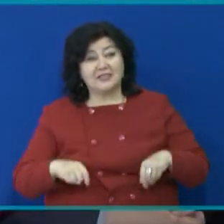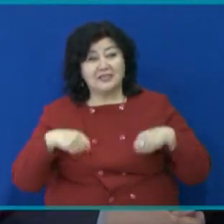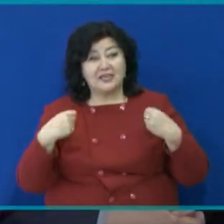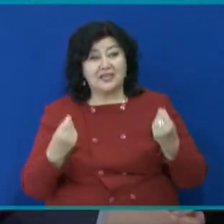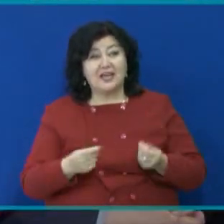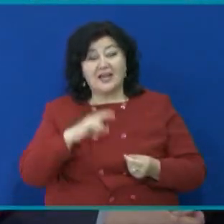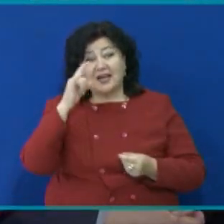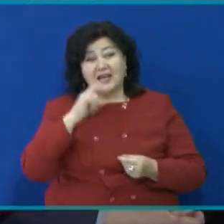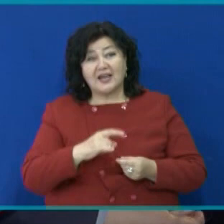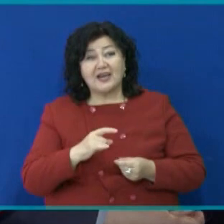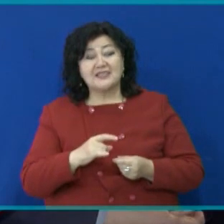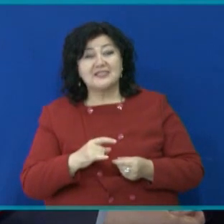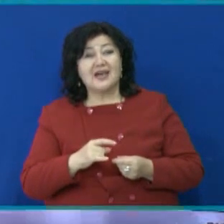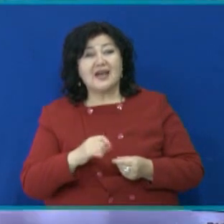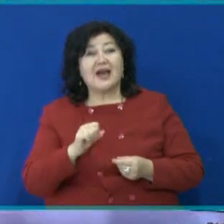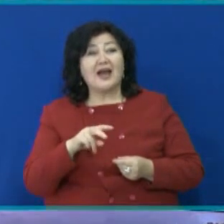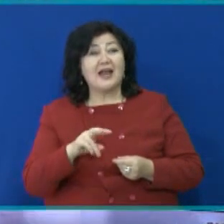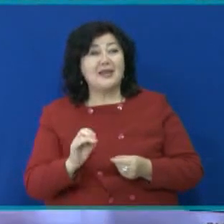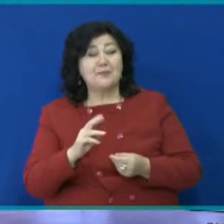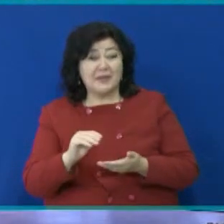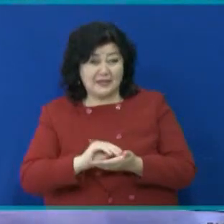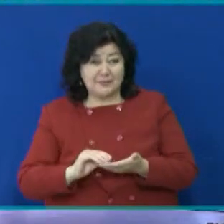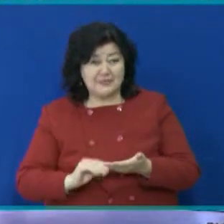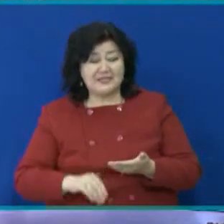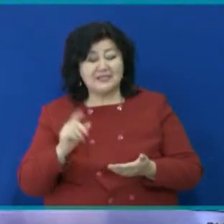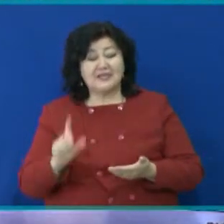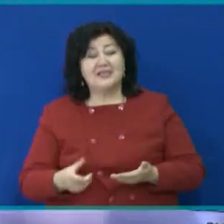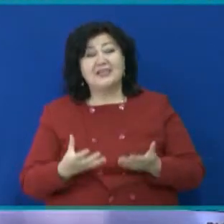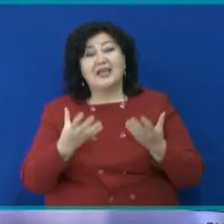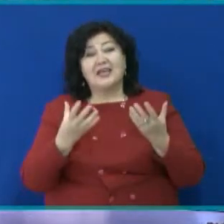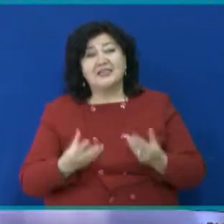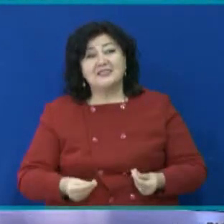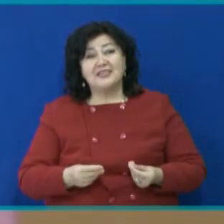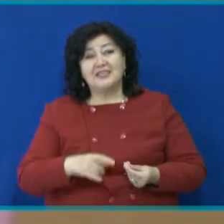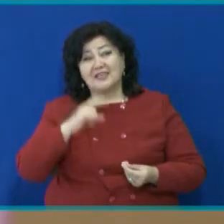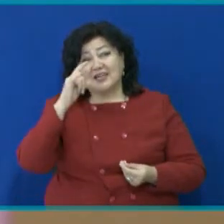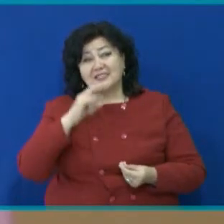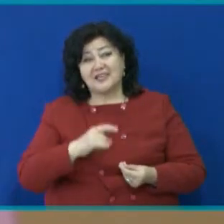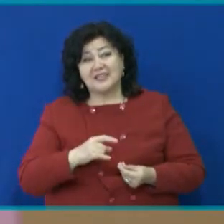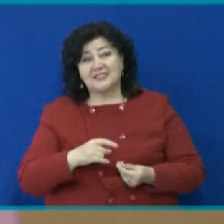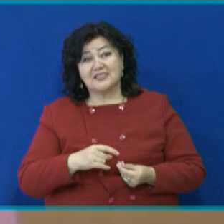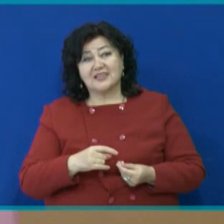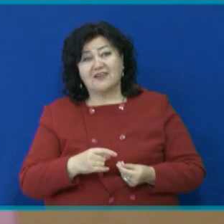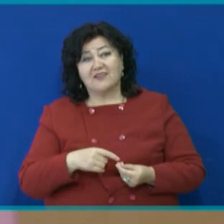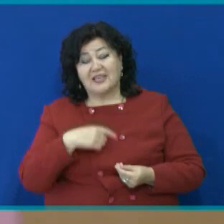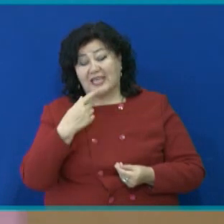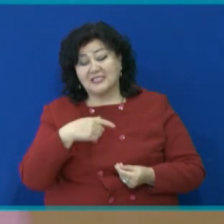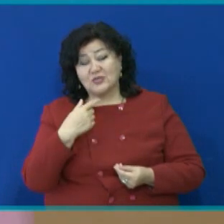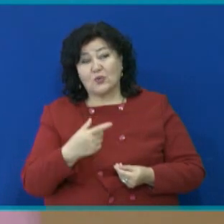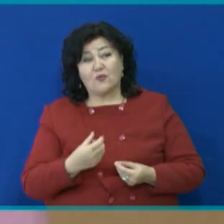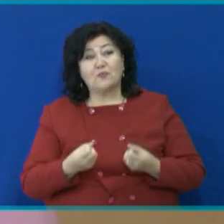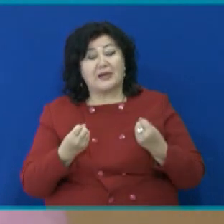негізін салған ғалымның туған күнінде сол уақыттан бері тілдер мерекесі болып тойланады. Ұлт ұстазы